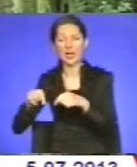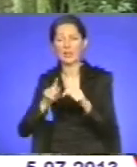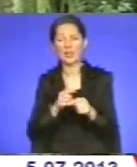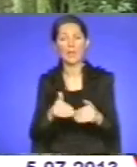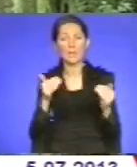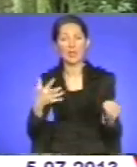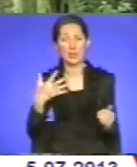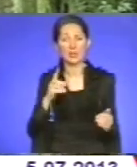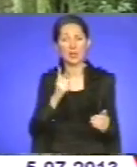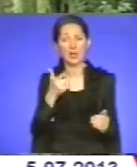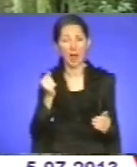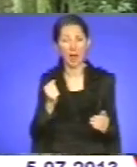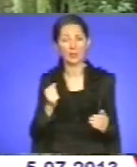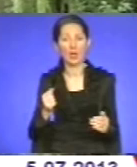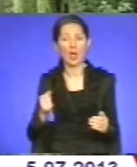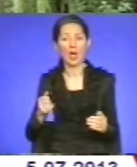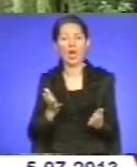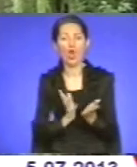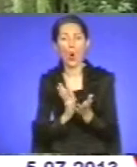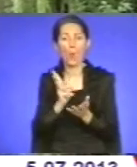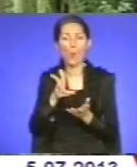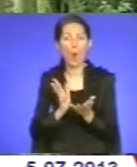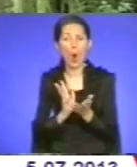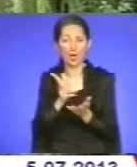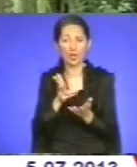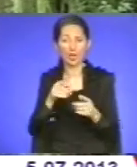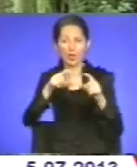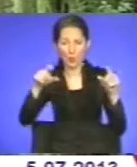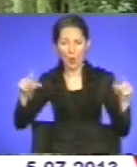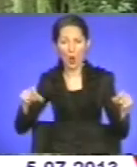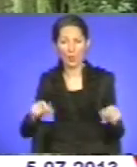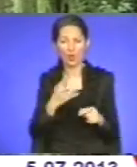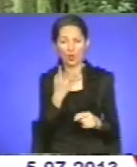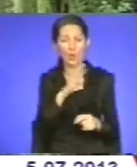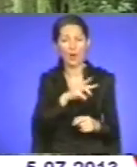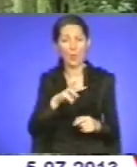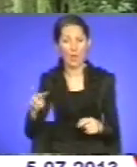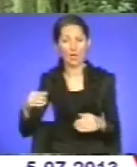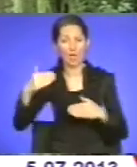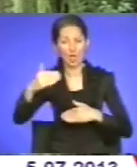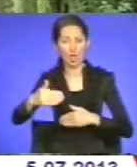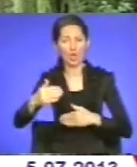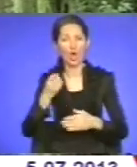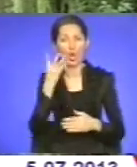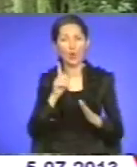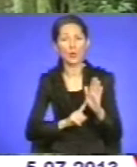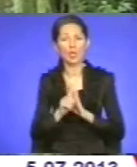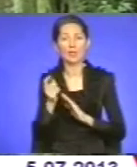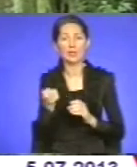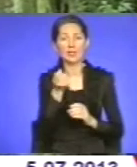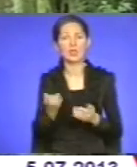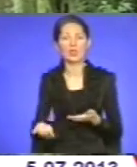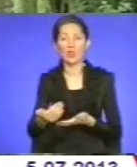площею і оборані смугами за кожне не менше, ніж 4 метри в ширини. Коли починається зернозбиральна кампанія,